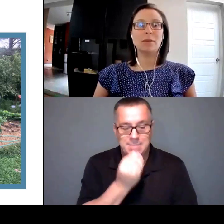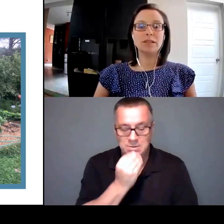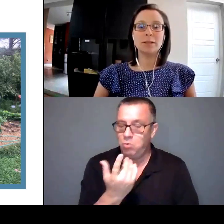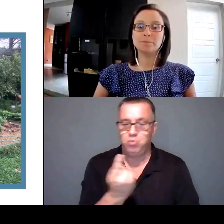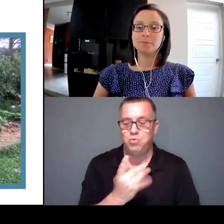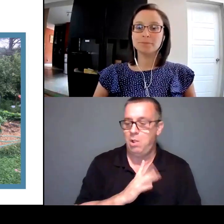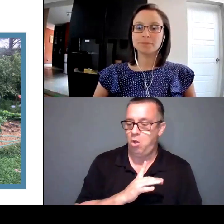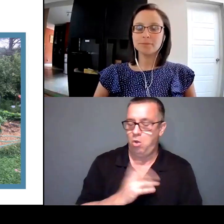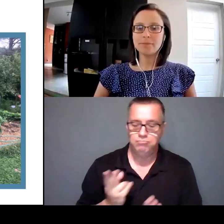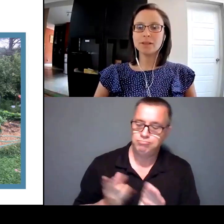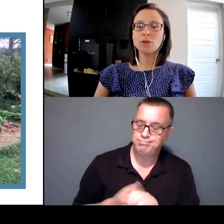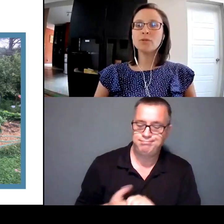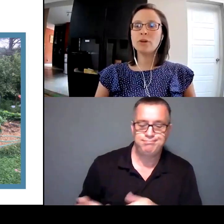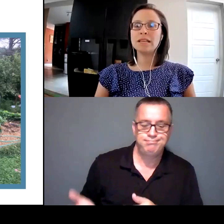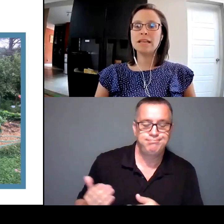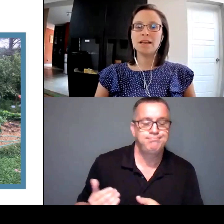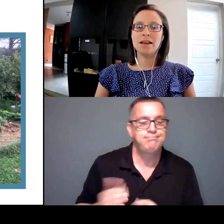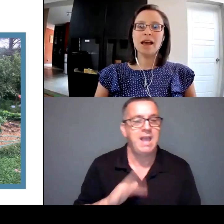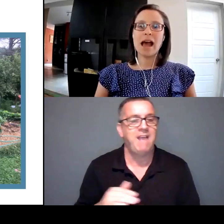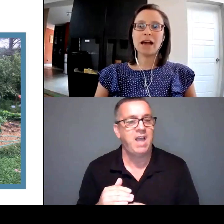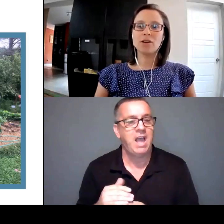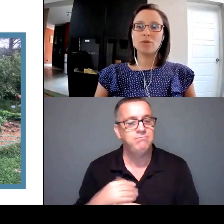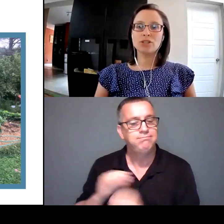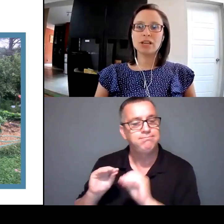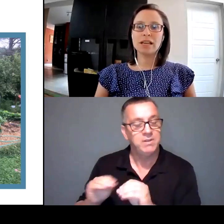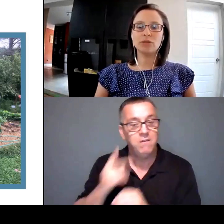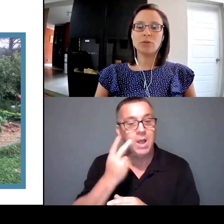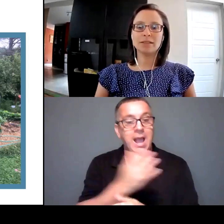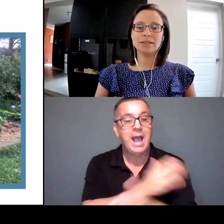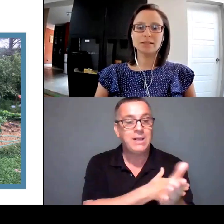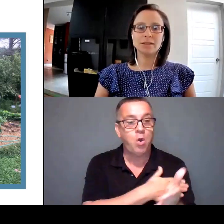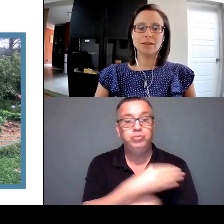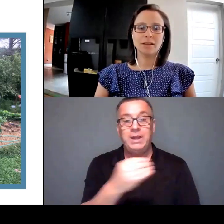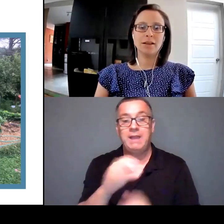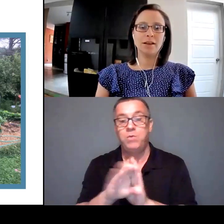été impliqués. Donc, vous voyez à gauche et à droite